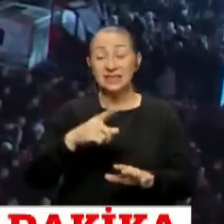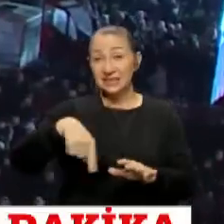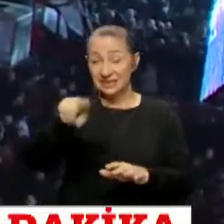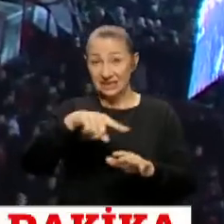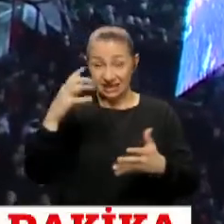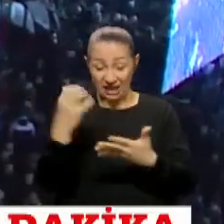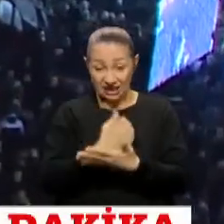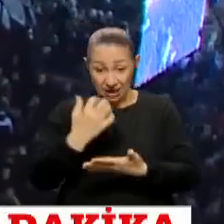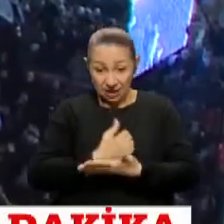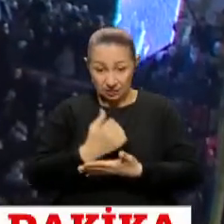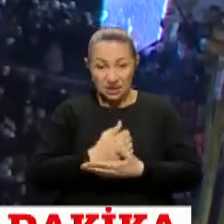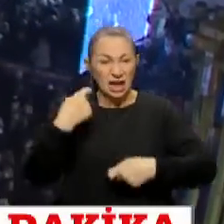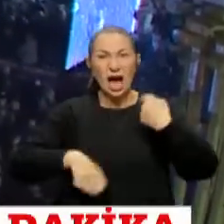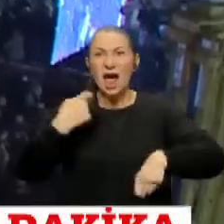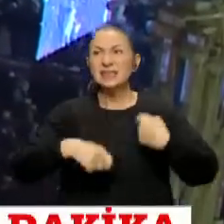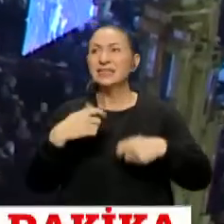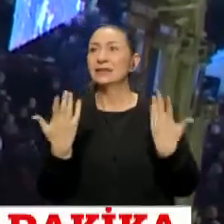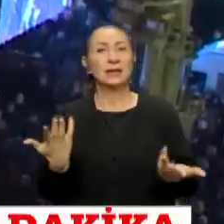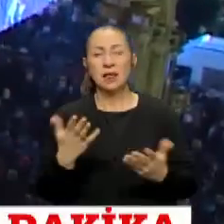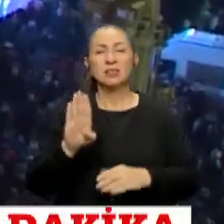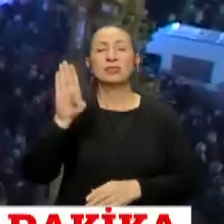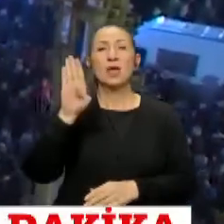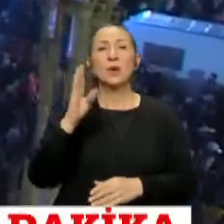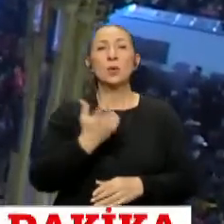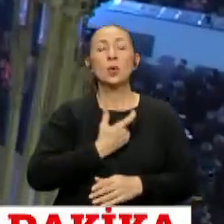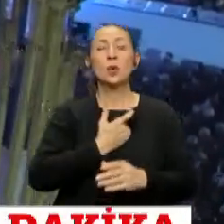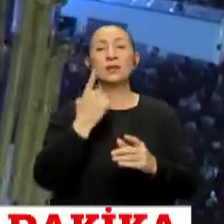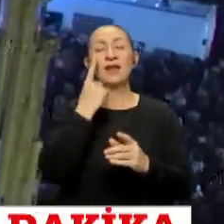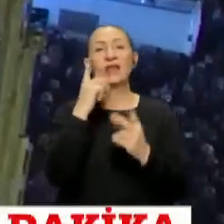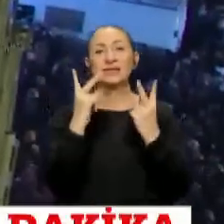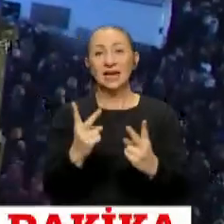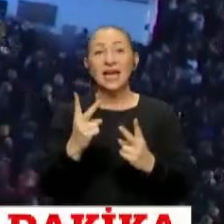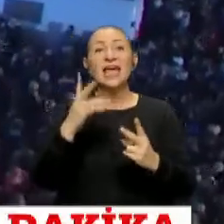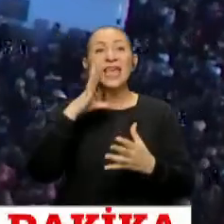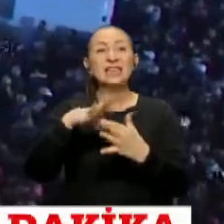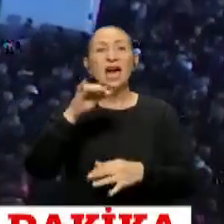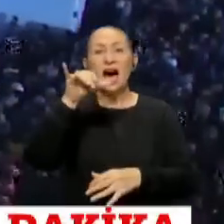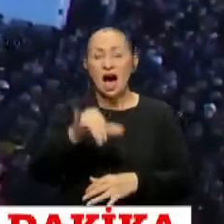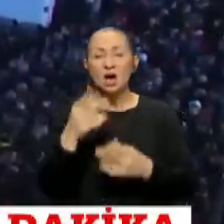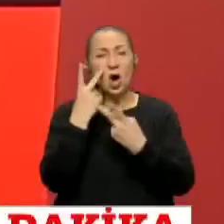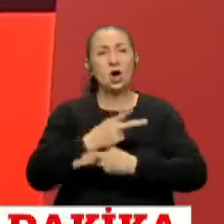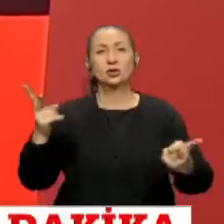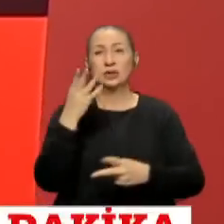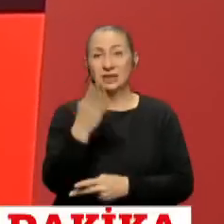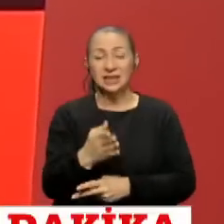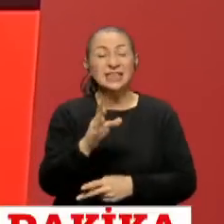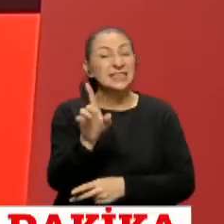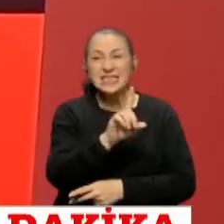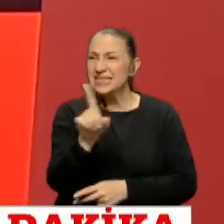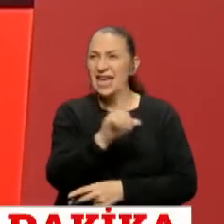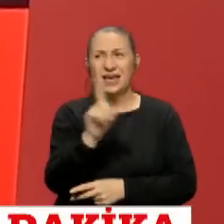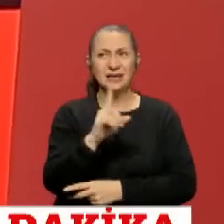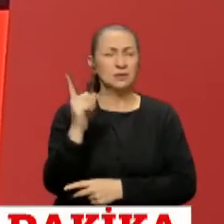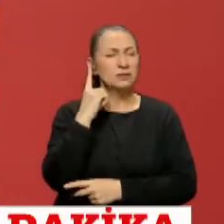Sizin kazanımlarınızın teminatı demokratik hukuk devletidir. İnsan hak ve özgürlükleridir. Sakın ha